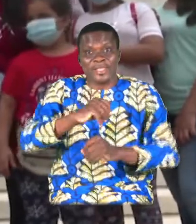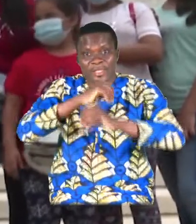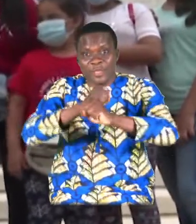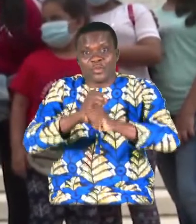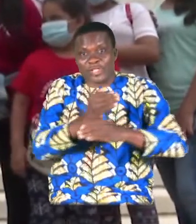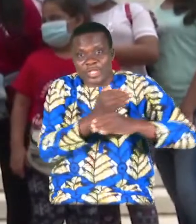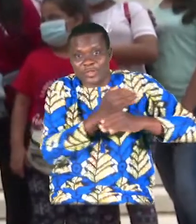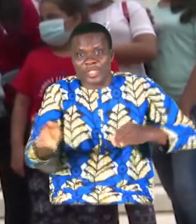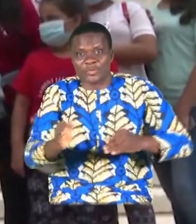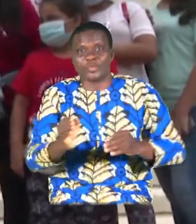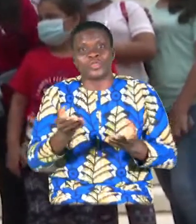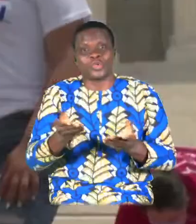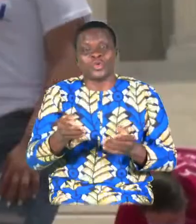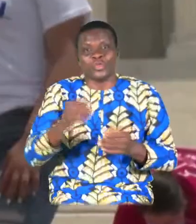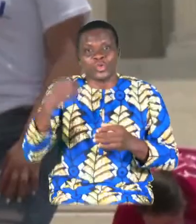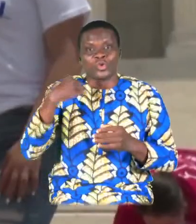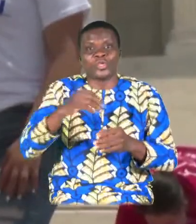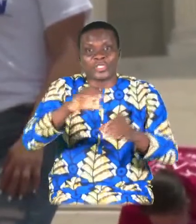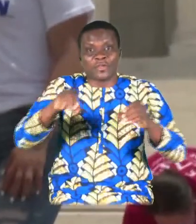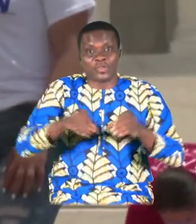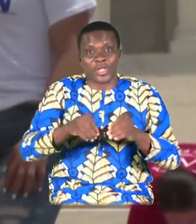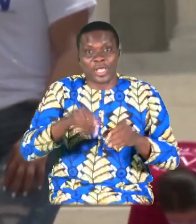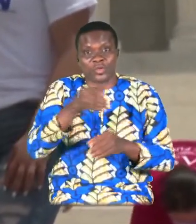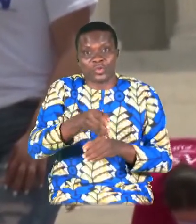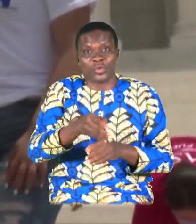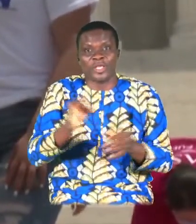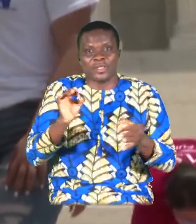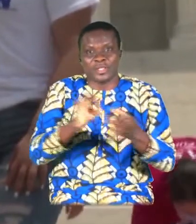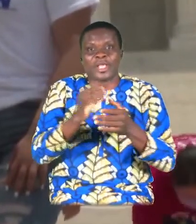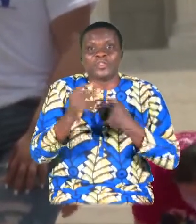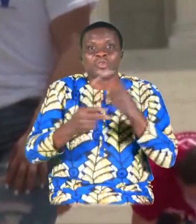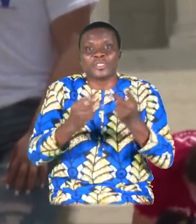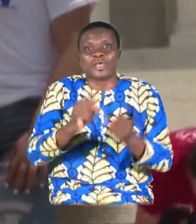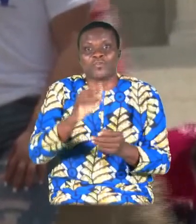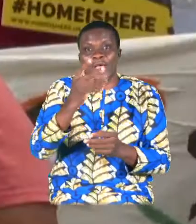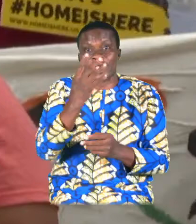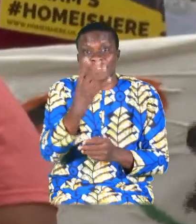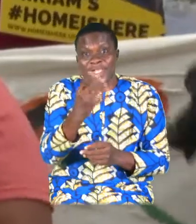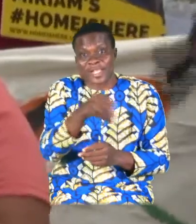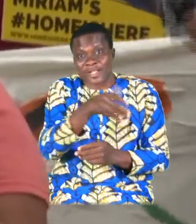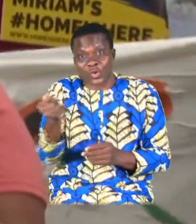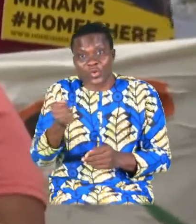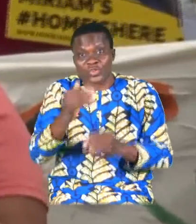ces immigrés. Le chef de la cour, John Roberts, a joint sa voix à ses quatre collègues